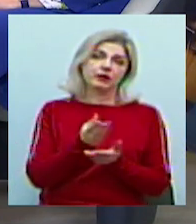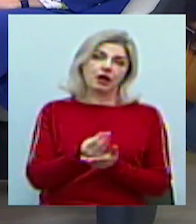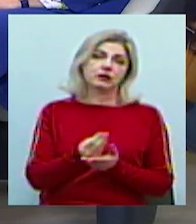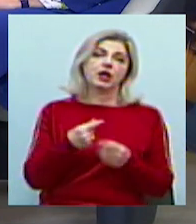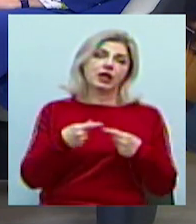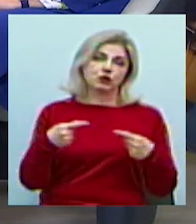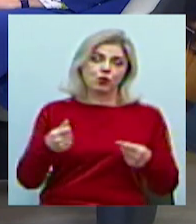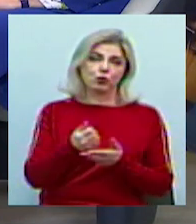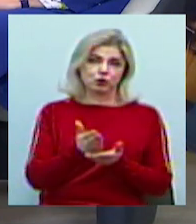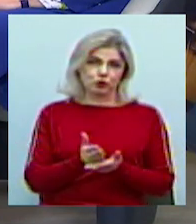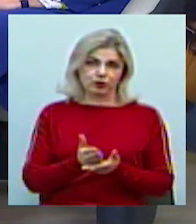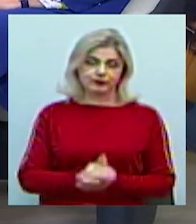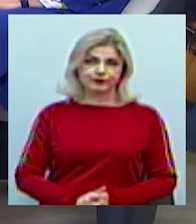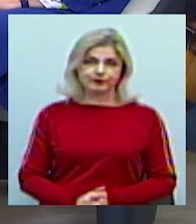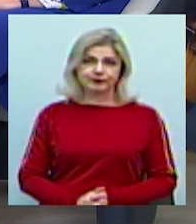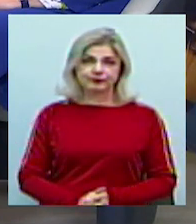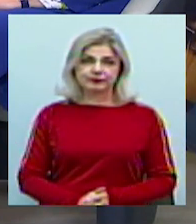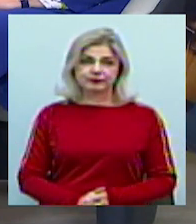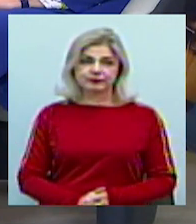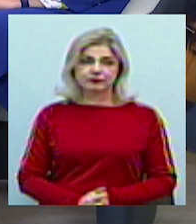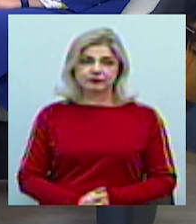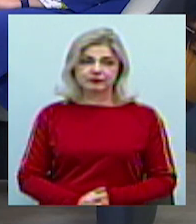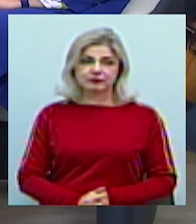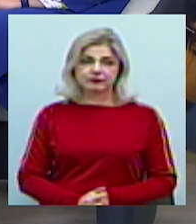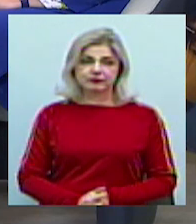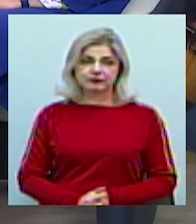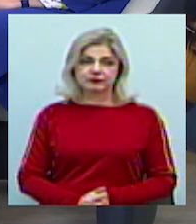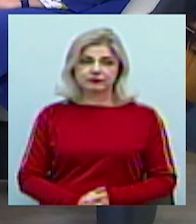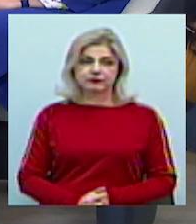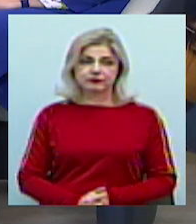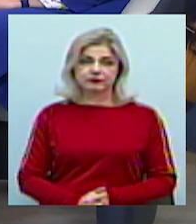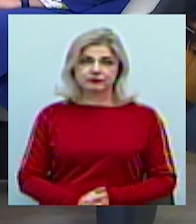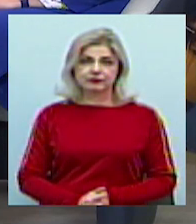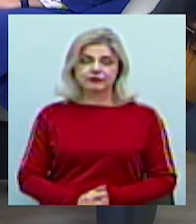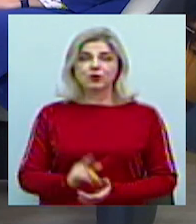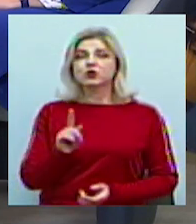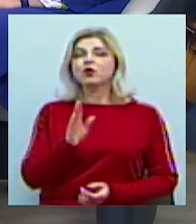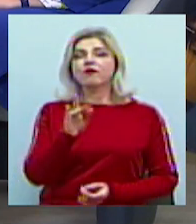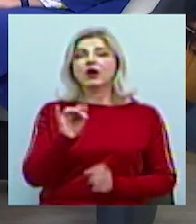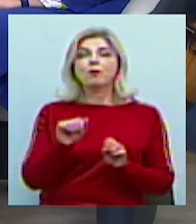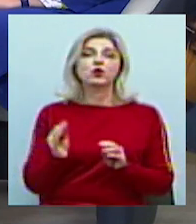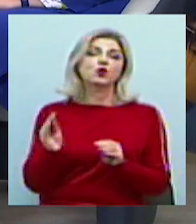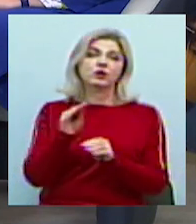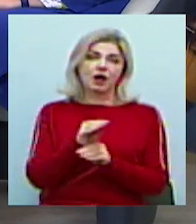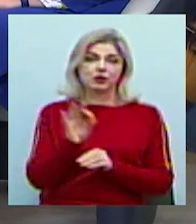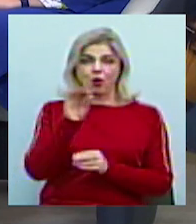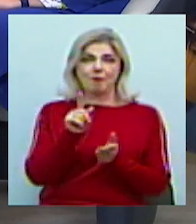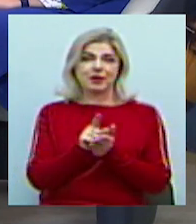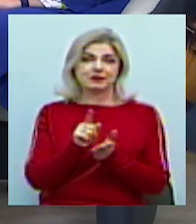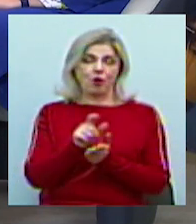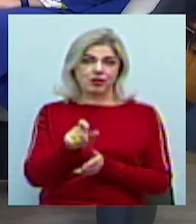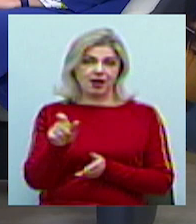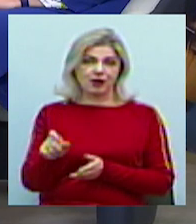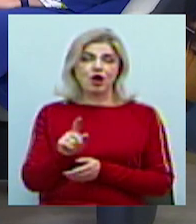оплату інших послуг, наприклад, там послуг перевізників і так далі. Олена Анатоліївна, що ви можете додати щодо пенсіонерів,